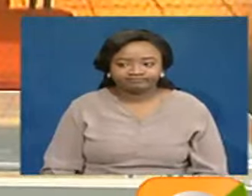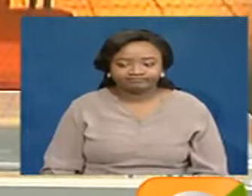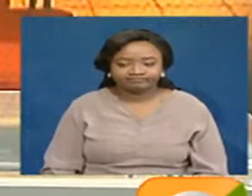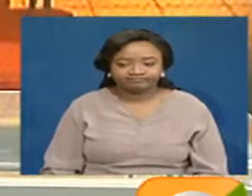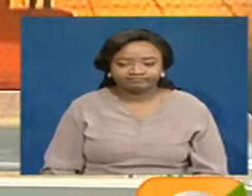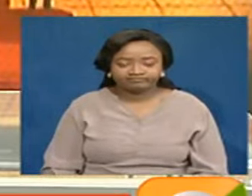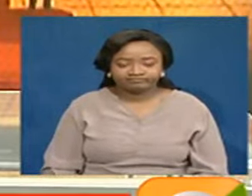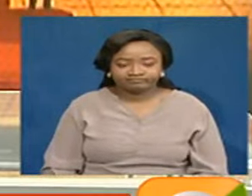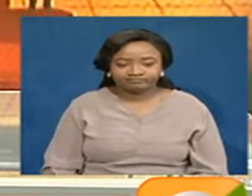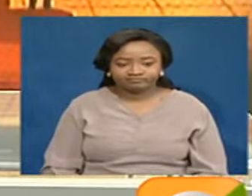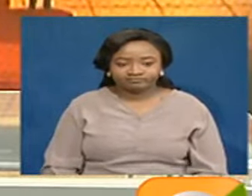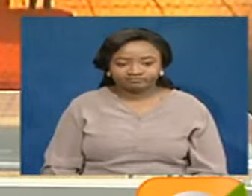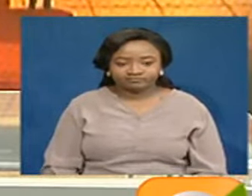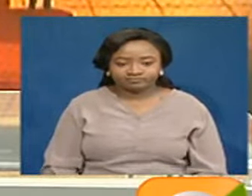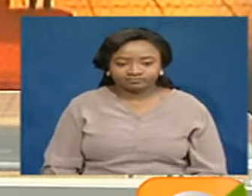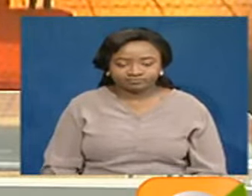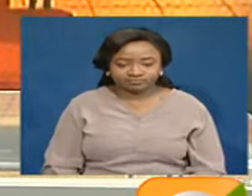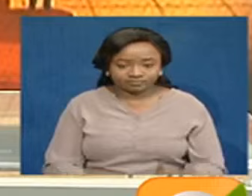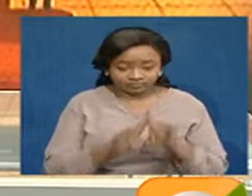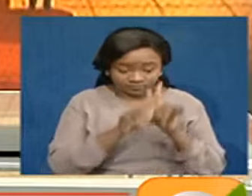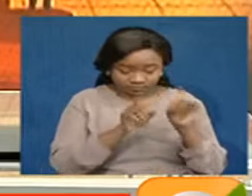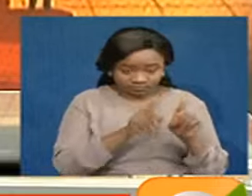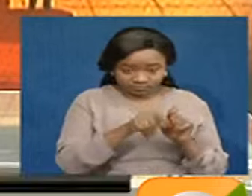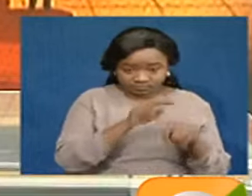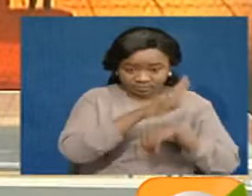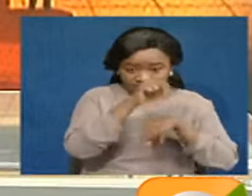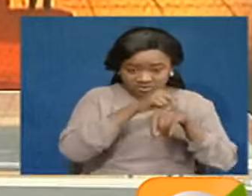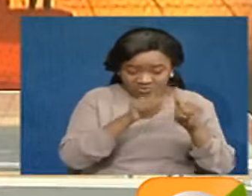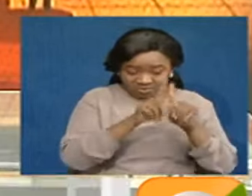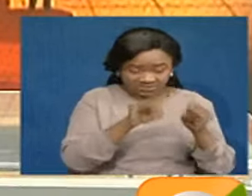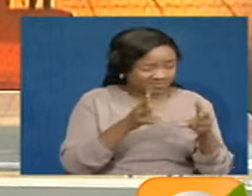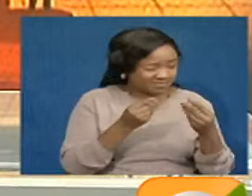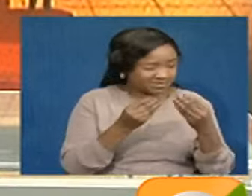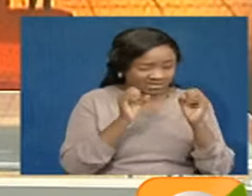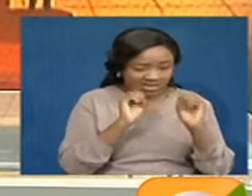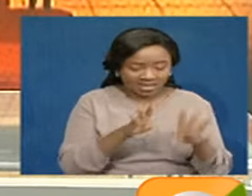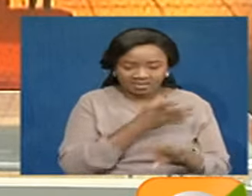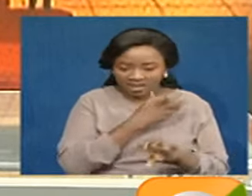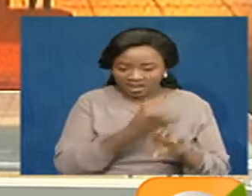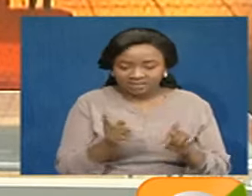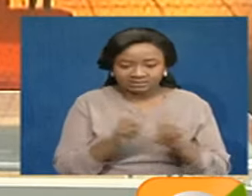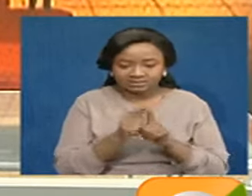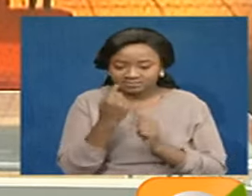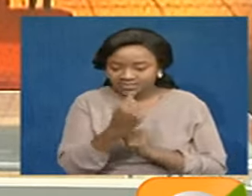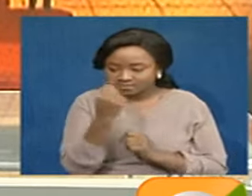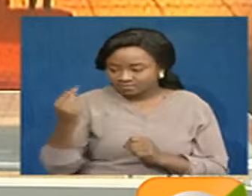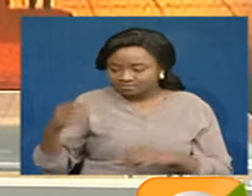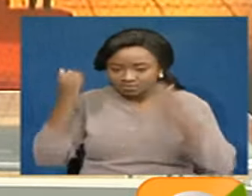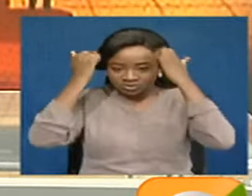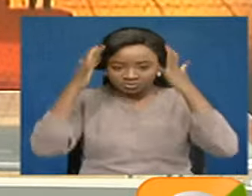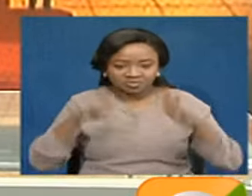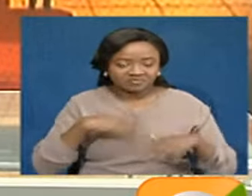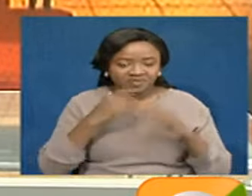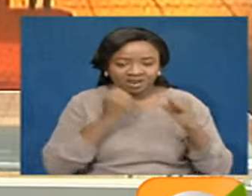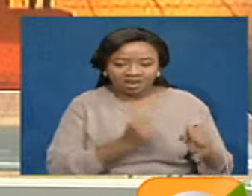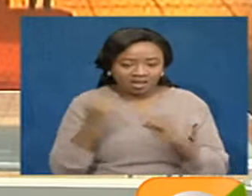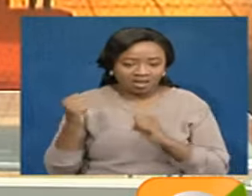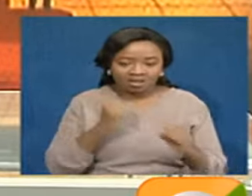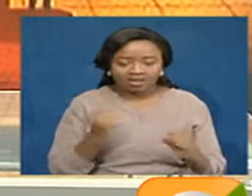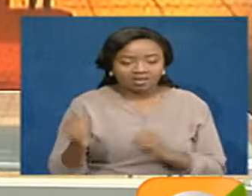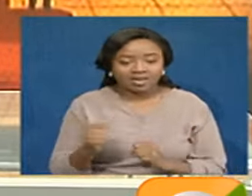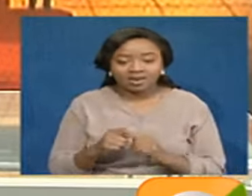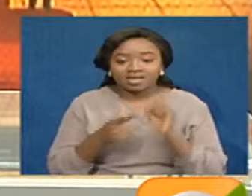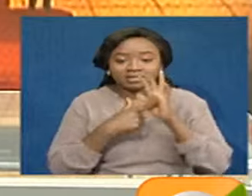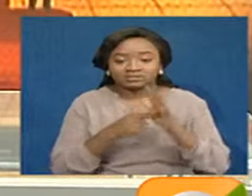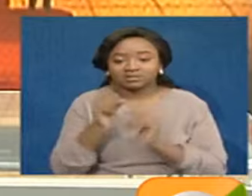Kufanya mtihani wa kitaifa mara nyingi si kazi rahisi na huwa na changamoto zake kwa kila mwanafunzi. Hali pia haijakuwa rahisi kwa baadhi ya wanafunzi kama